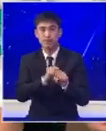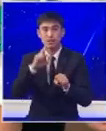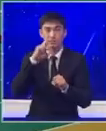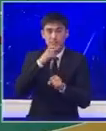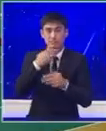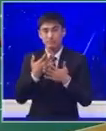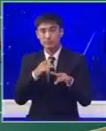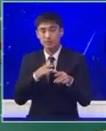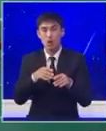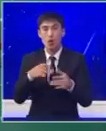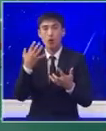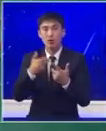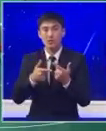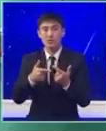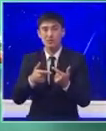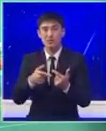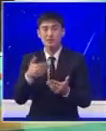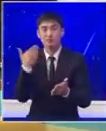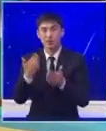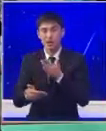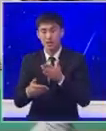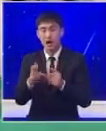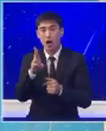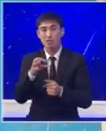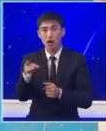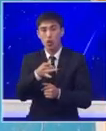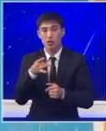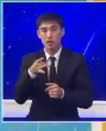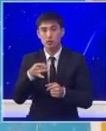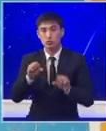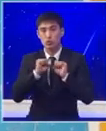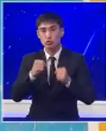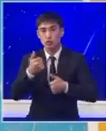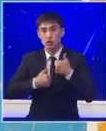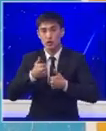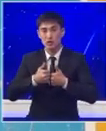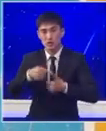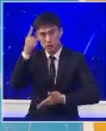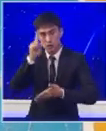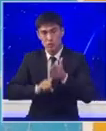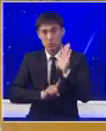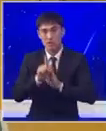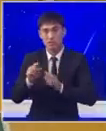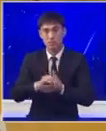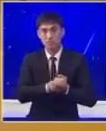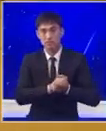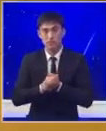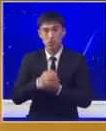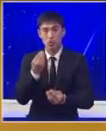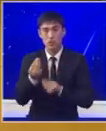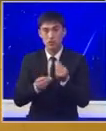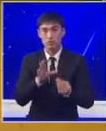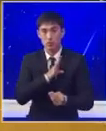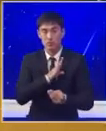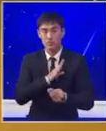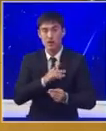доп лақтырсаңыз, ортақ есепте есеңіз кетеді. Қарасай ауданының спортшылары турнир ғашықтығын өте сенімді бастап, бірлігі бекем командалық ойын өрнегін